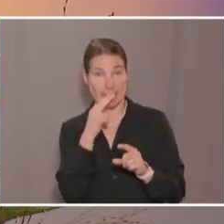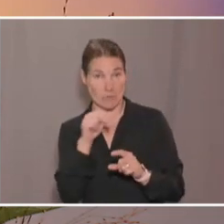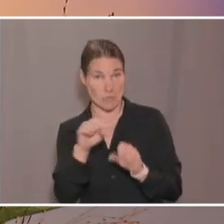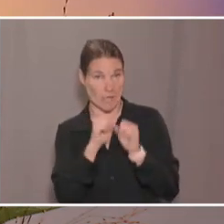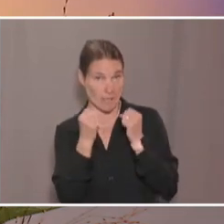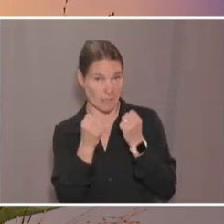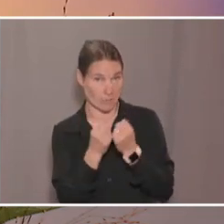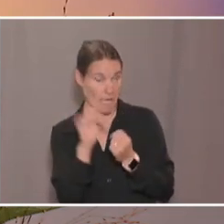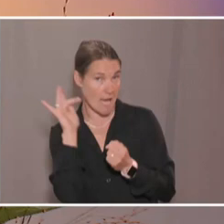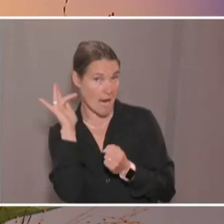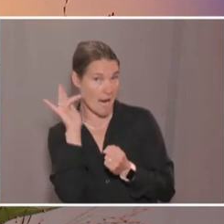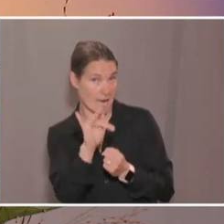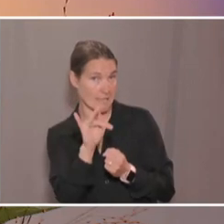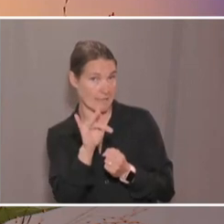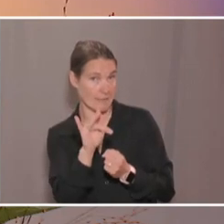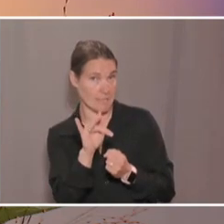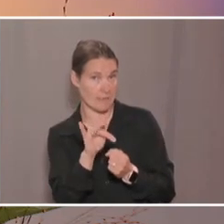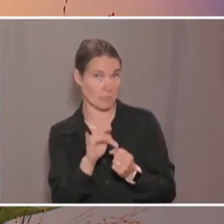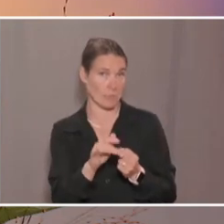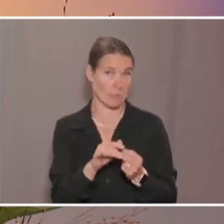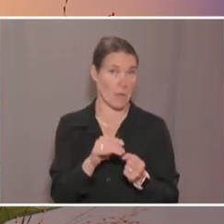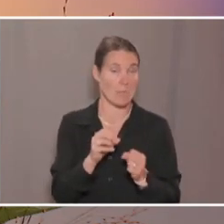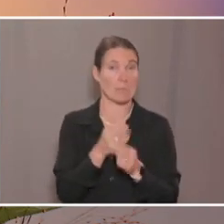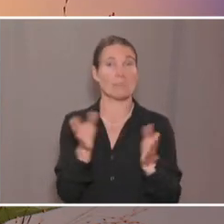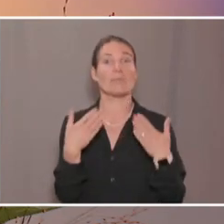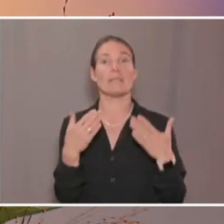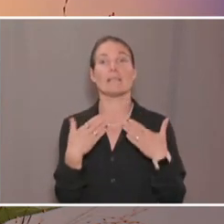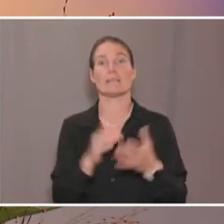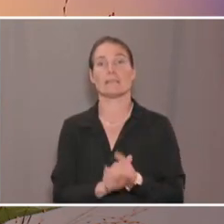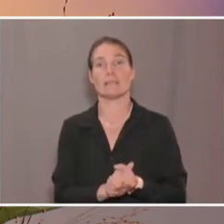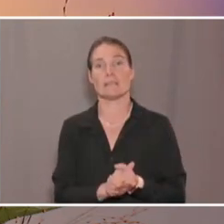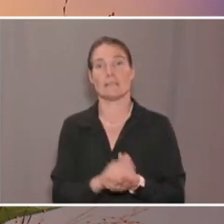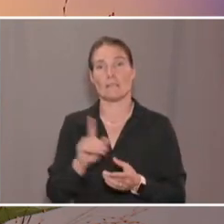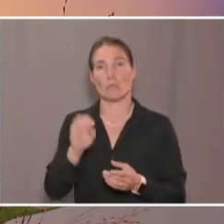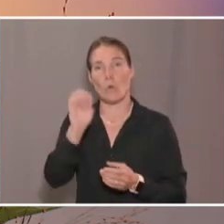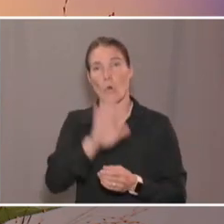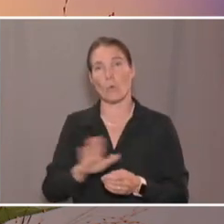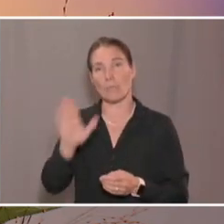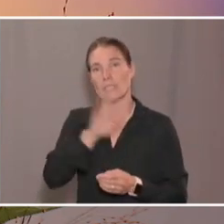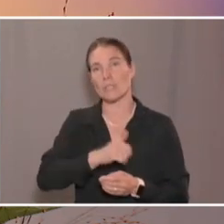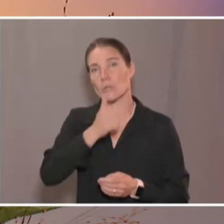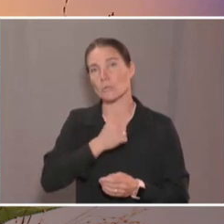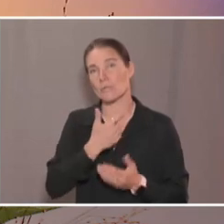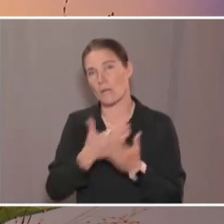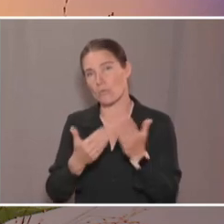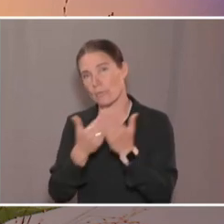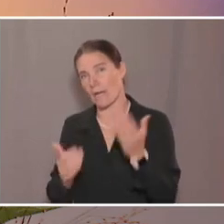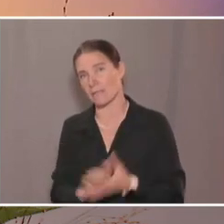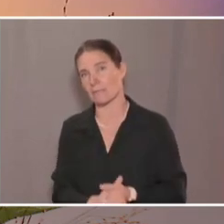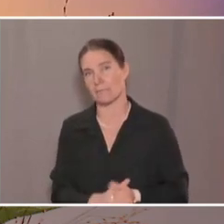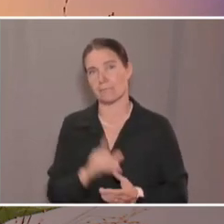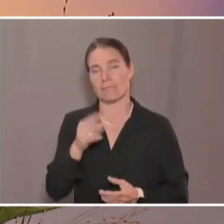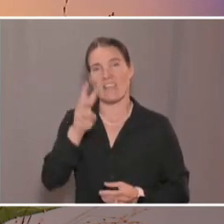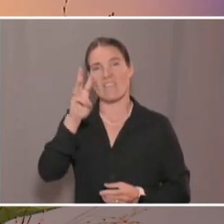und Antisemitismus propagierte und sich kaum kaschiert für die Ermordung der europäischen Juden aussprach. So schrieb